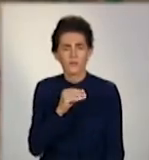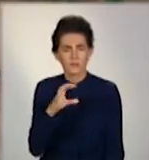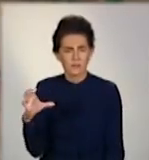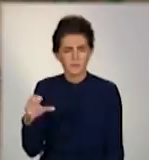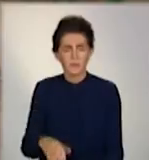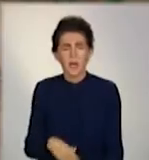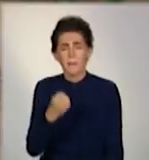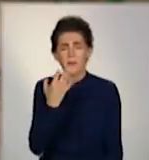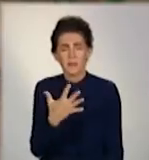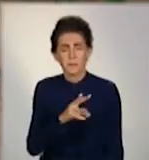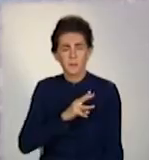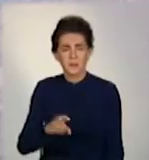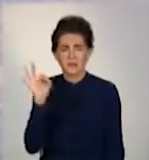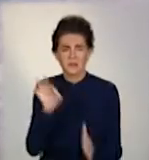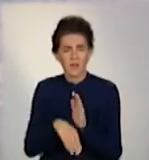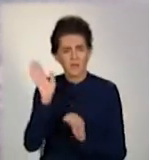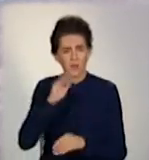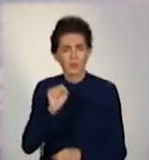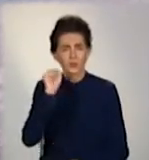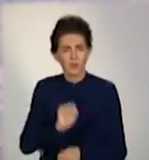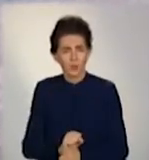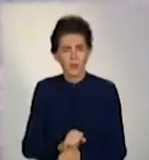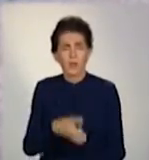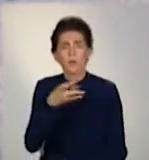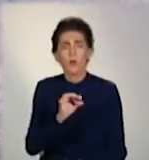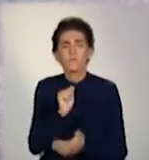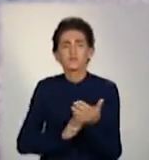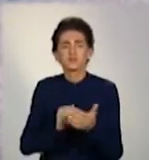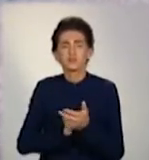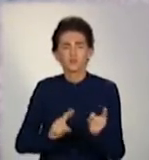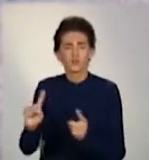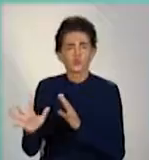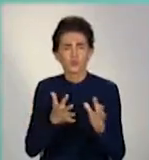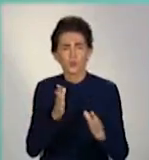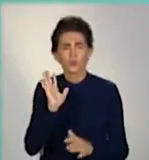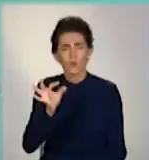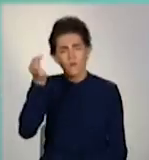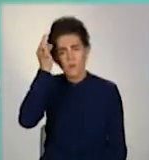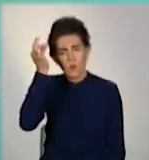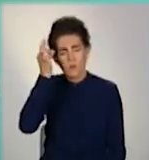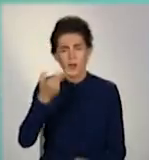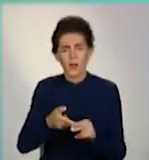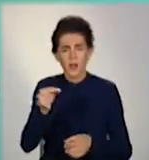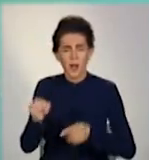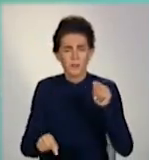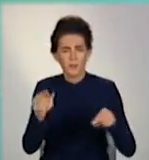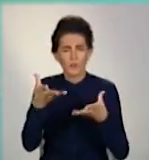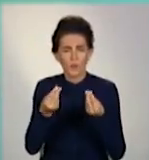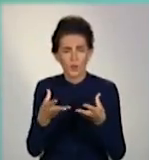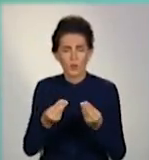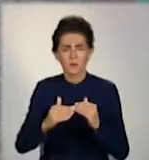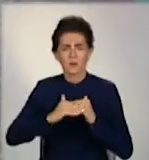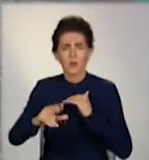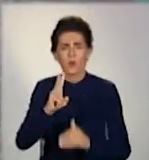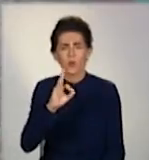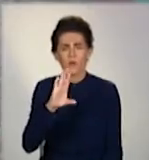Вже за 15 хвилин вода перестала текти. Про те, що сталося, нагадує лише мокра пляма на асфальті та вологий килим